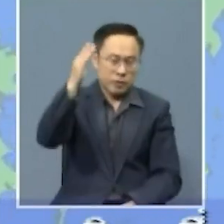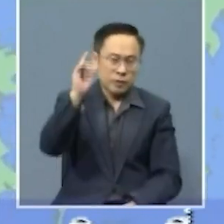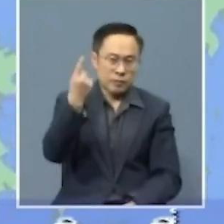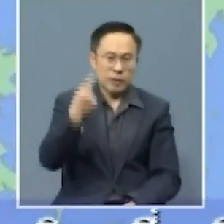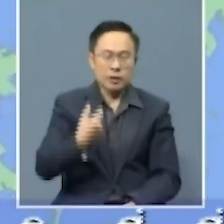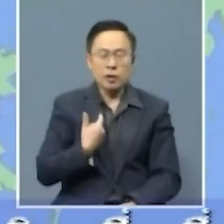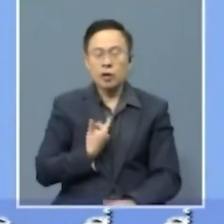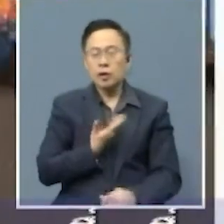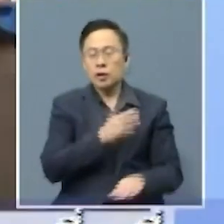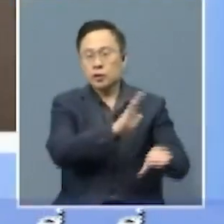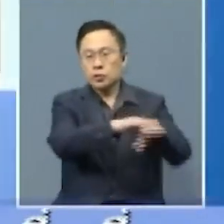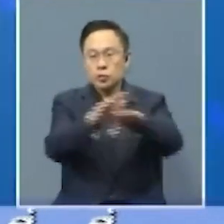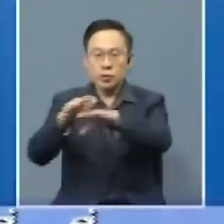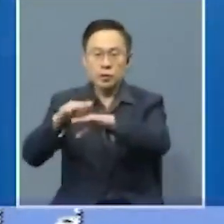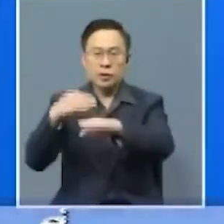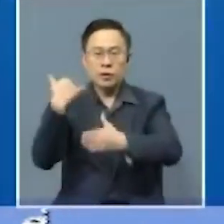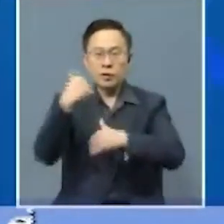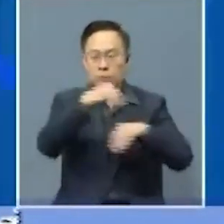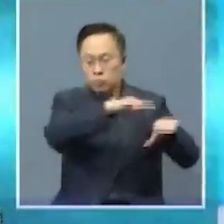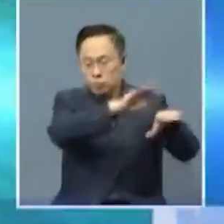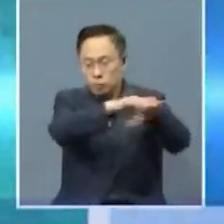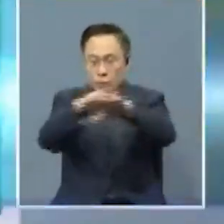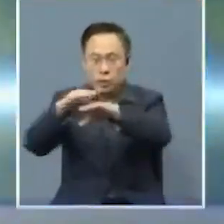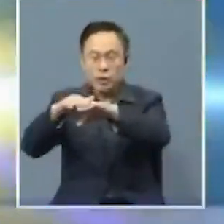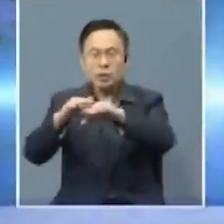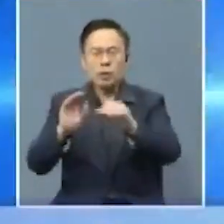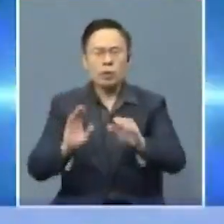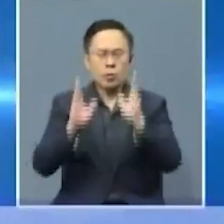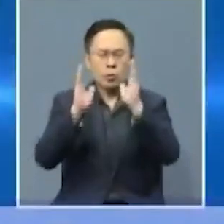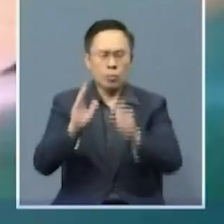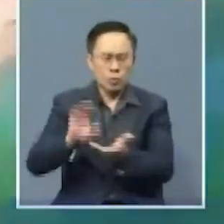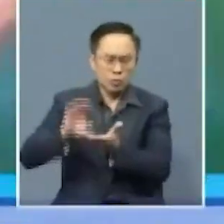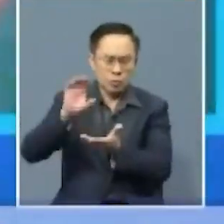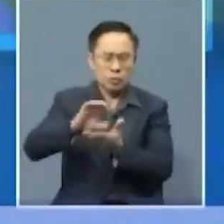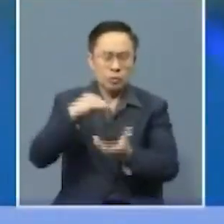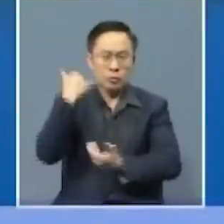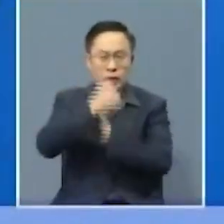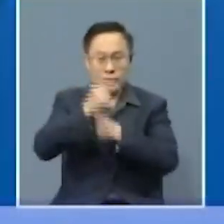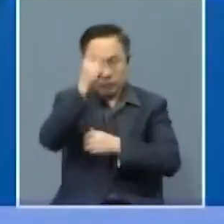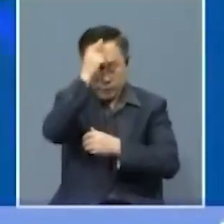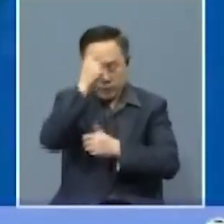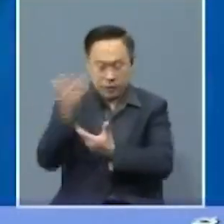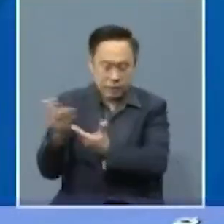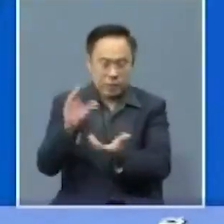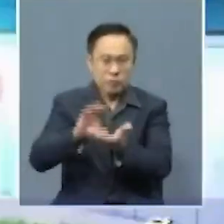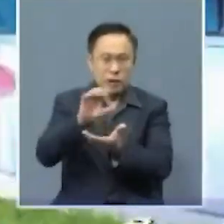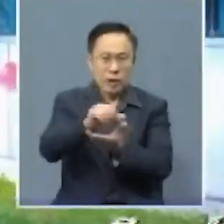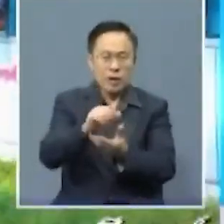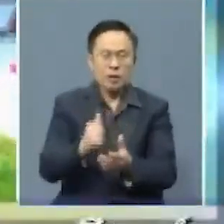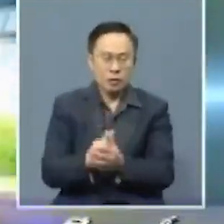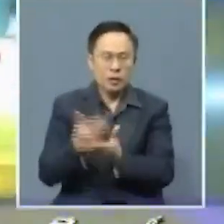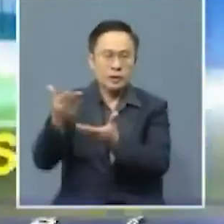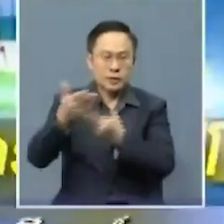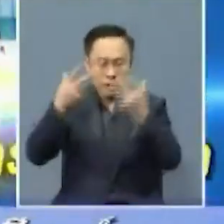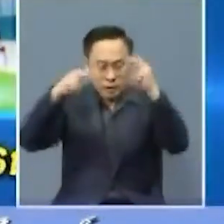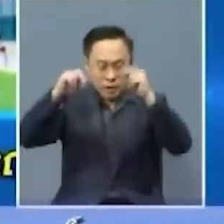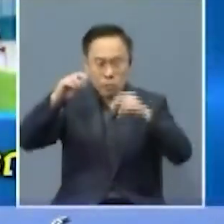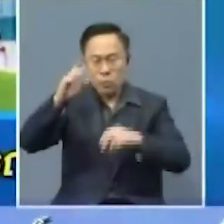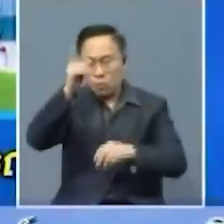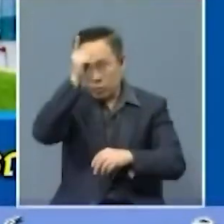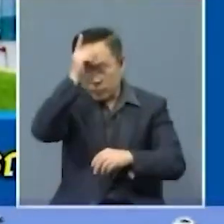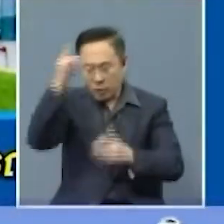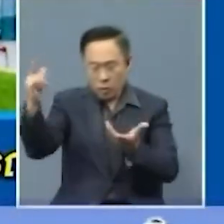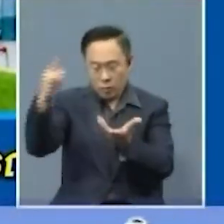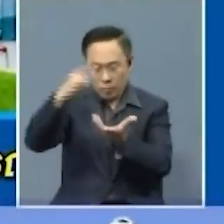จึงเชิญชวนเยอรมนีเข้ามาร่วมพัฒนาโครงสร้างพื้นฐานของไทยและหวังว่าจะได้ต้อนรับนายกรัฐมนตรีเยอรมนีใน